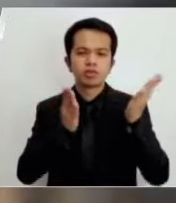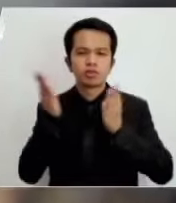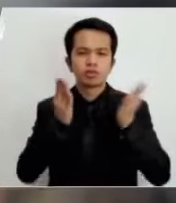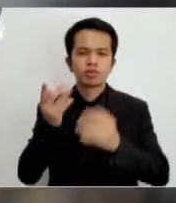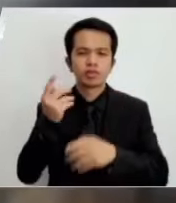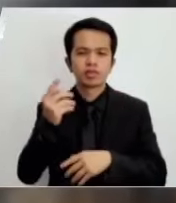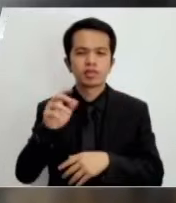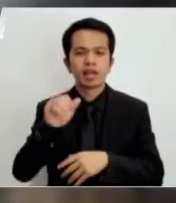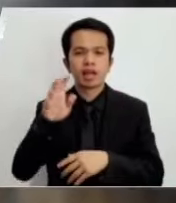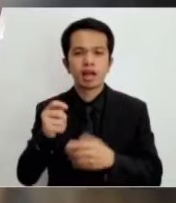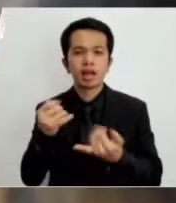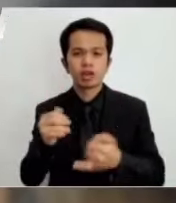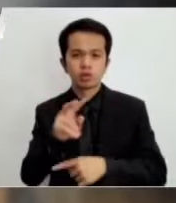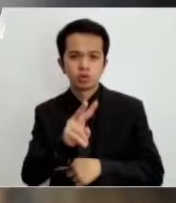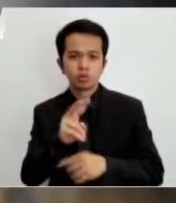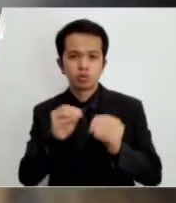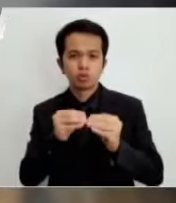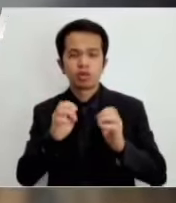lang, education